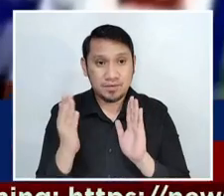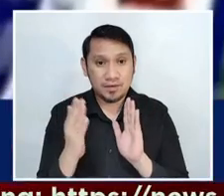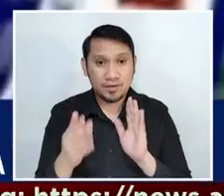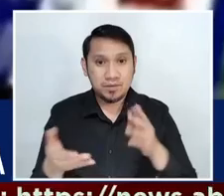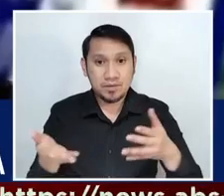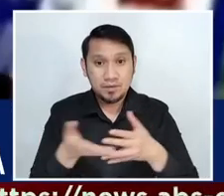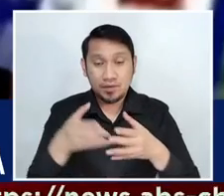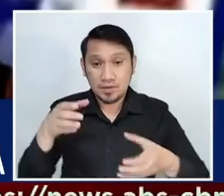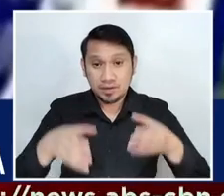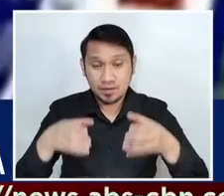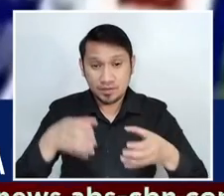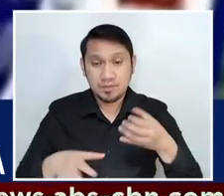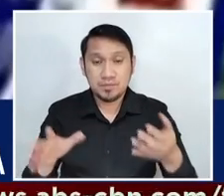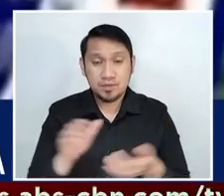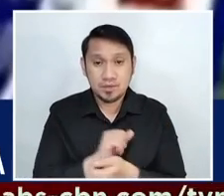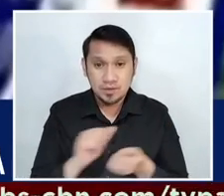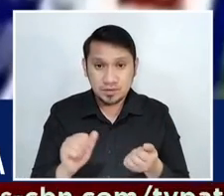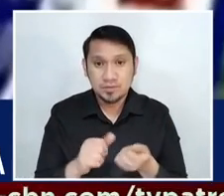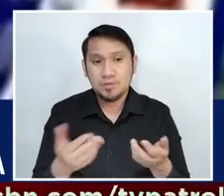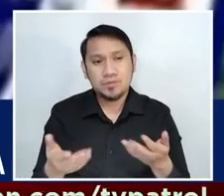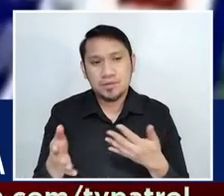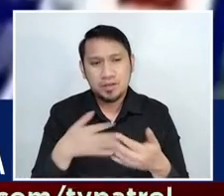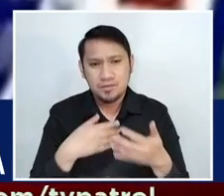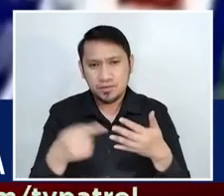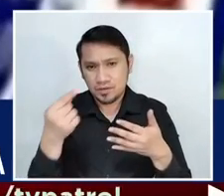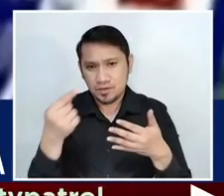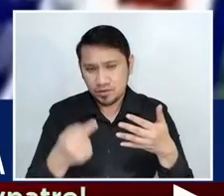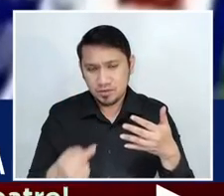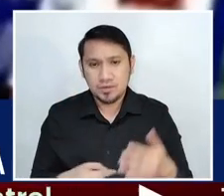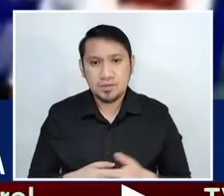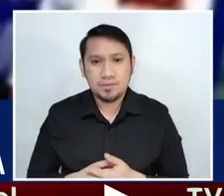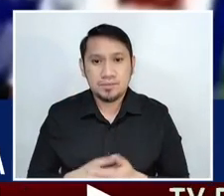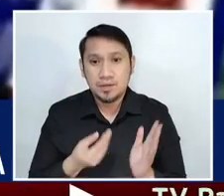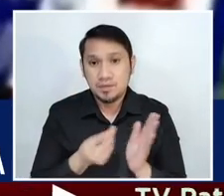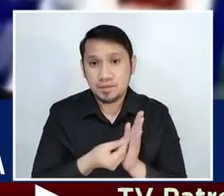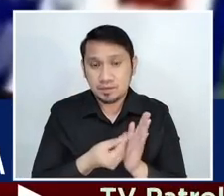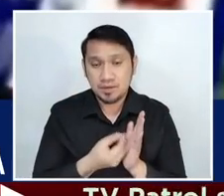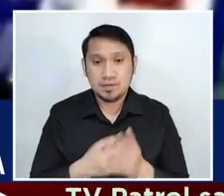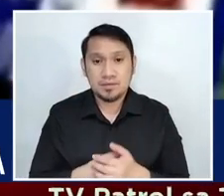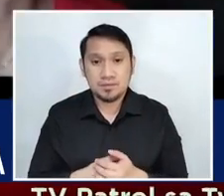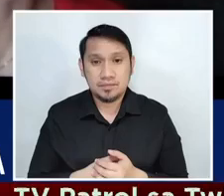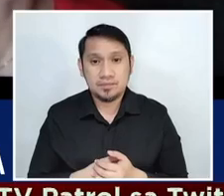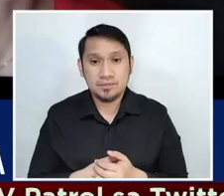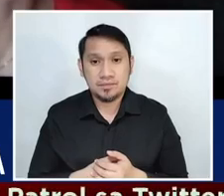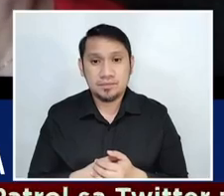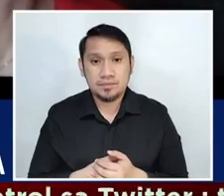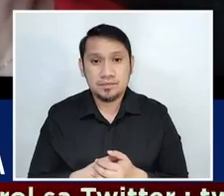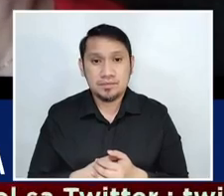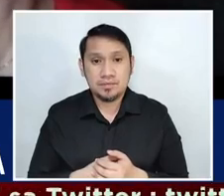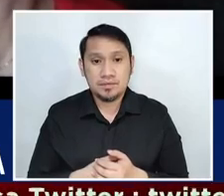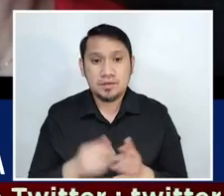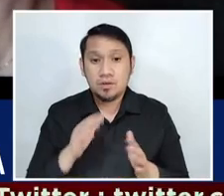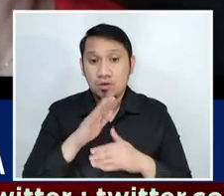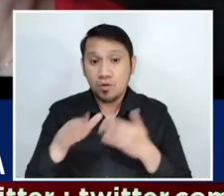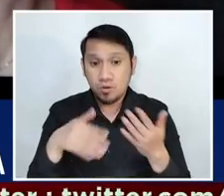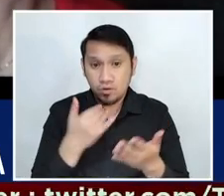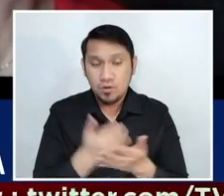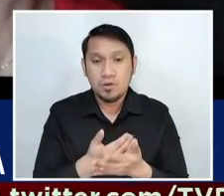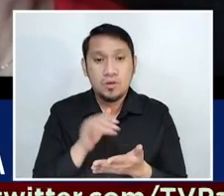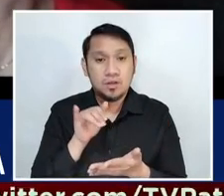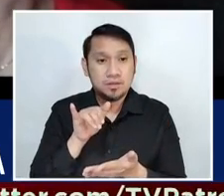247, yung mga paninira, pag-mutilate, pag-destruction ng mga Philippine banknotes, all in relation